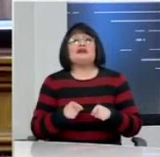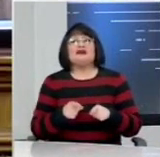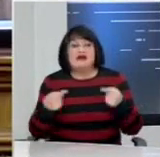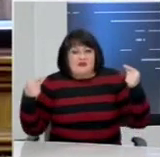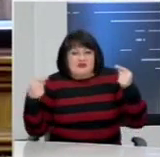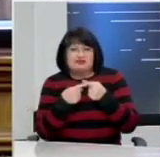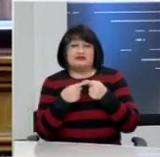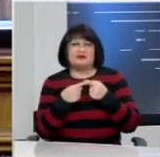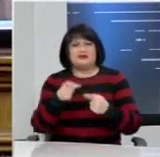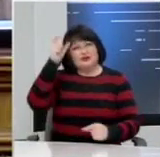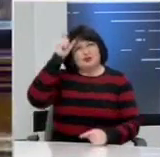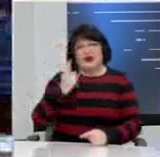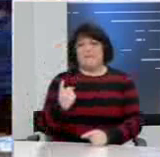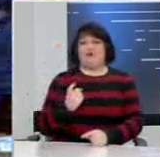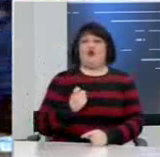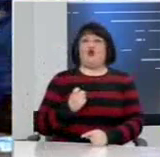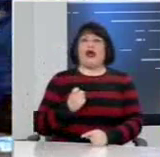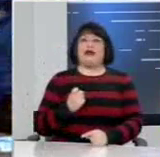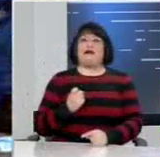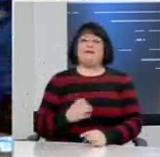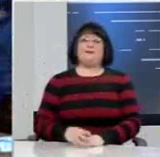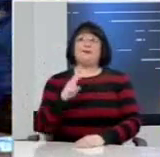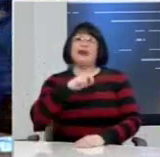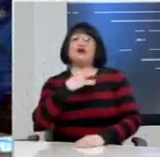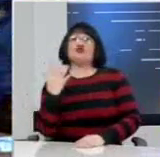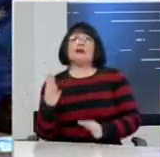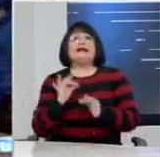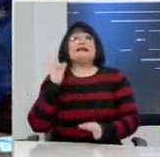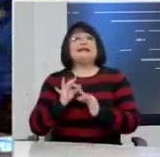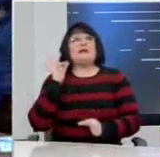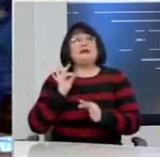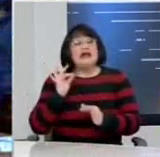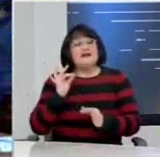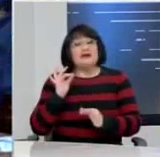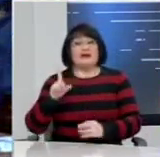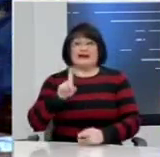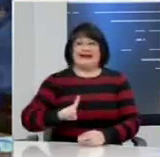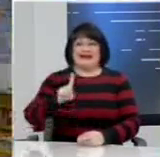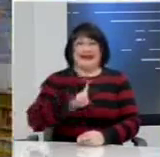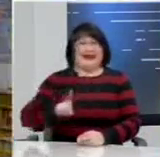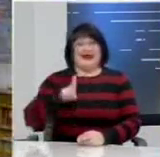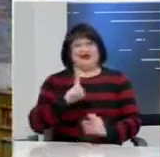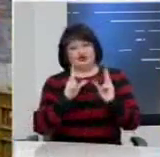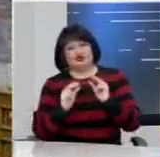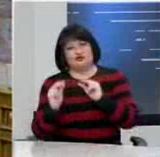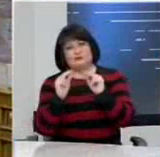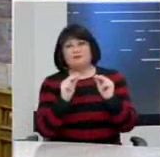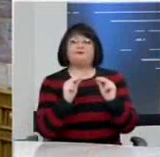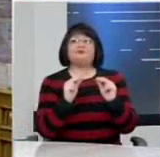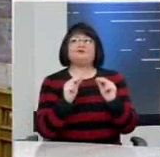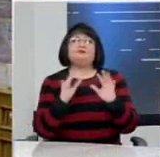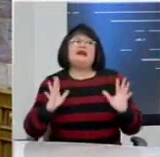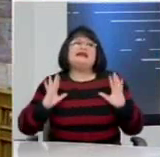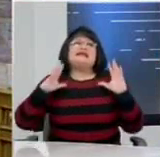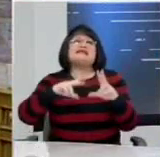ένταση. Και όταν στις 25 του Σεπτέμβρη ο κ. Μητσοτάκης στο περιθώριο της